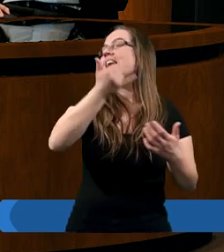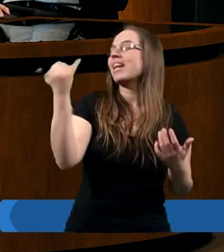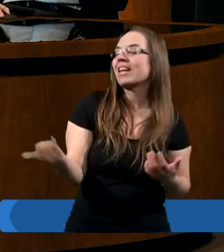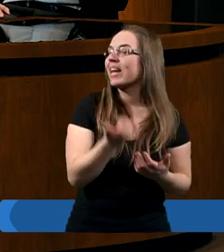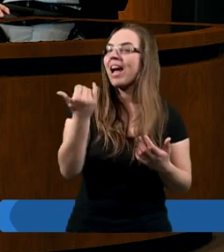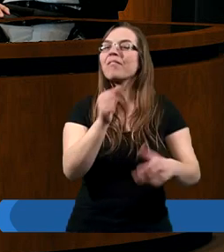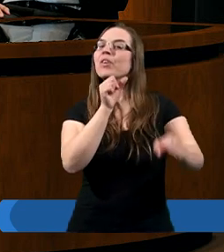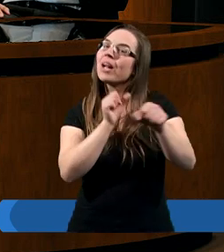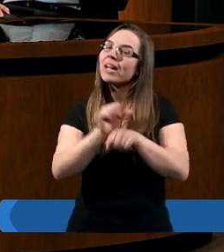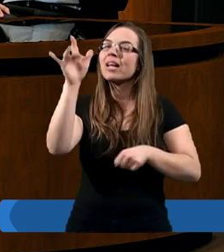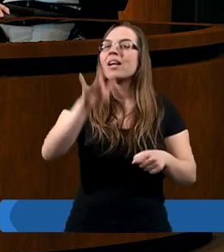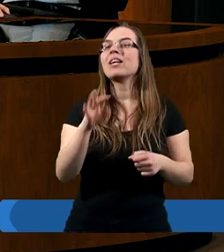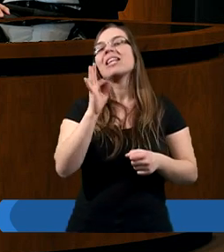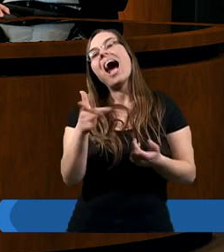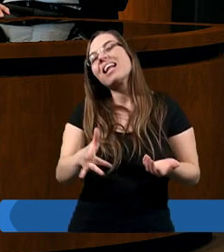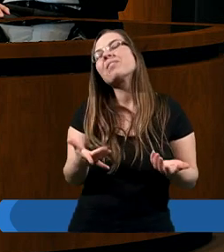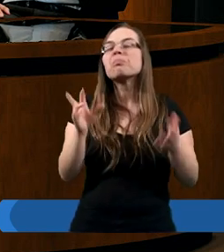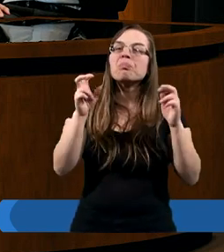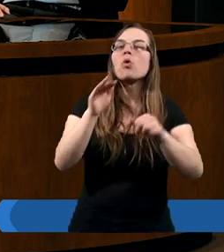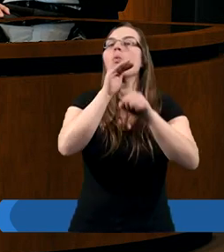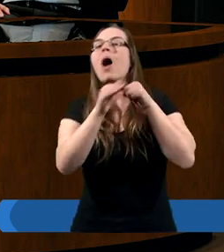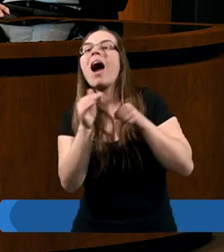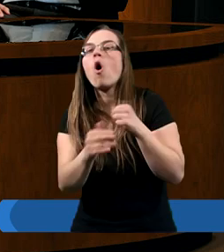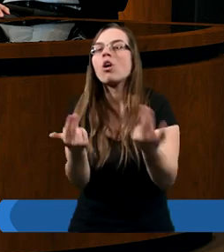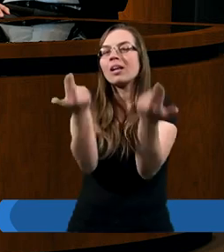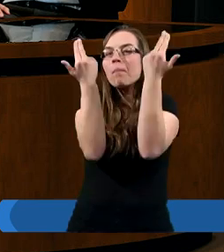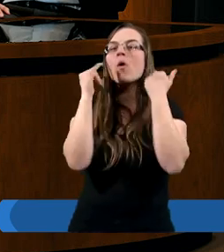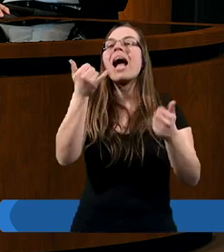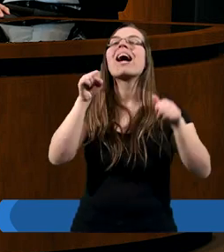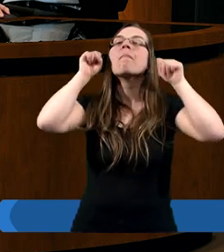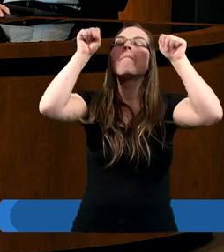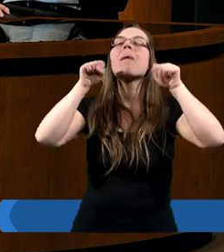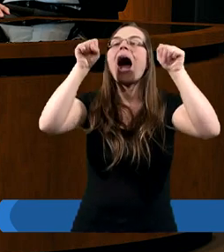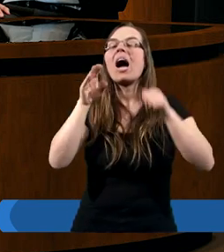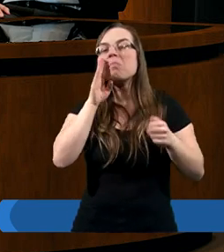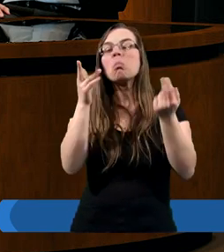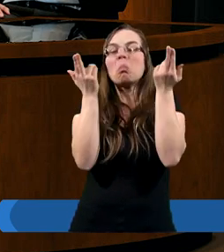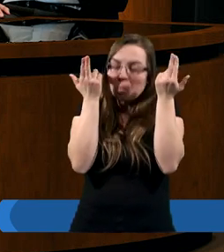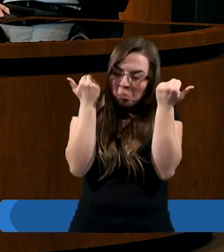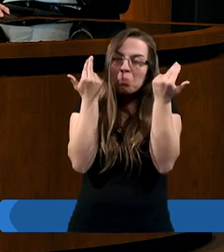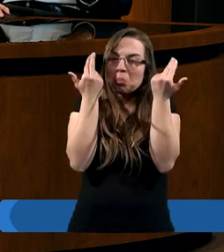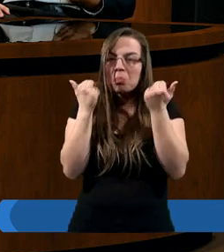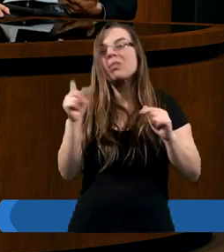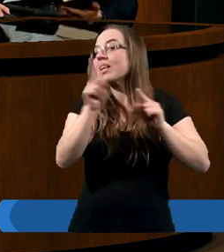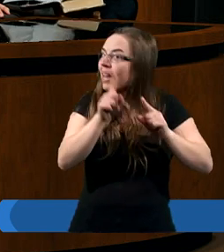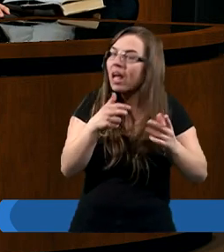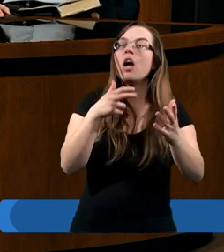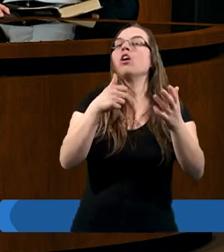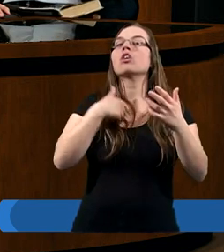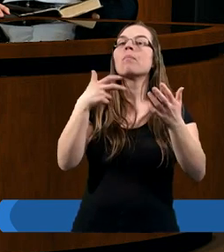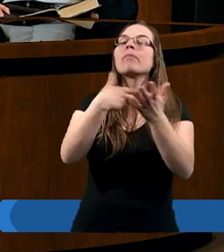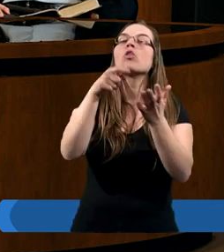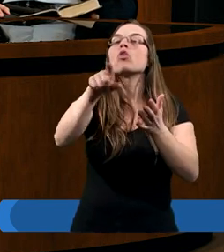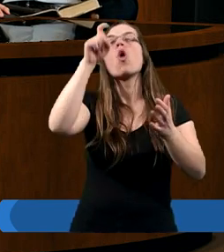zawsze jesteśmy tacy łagodni, pokorni, jak te baranki. Po prostu chodzi o to, żeby nie grzeszyć